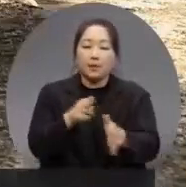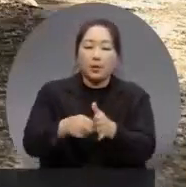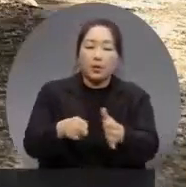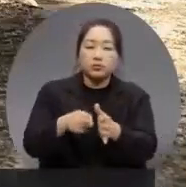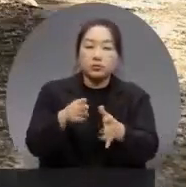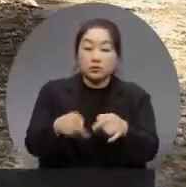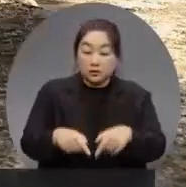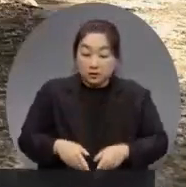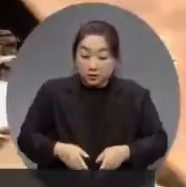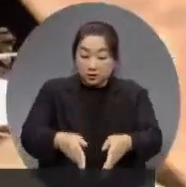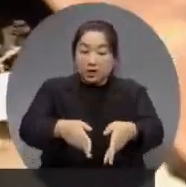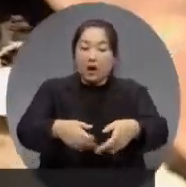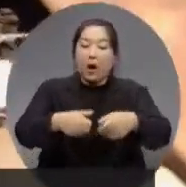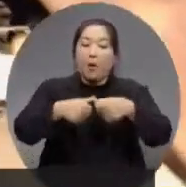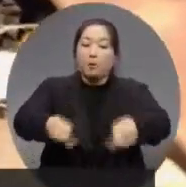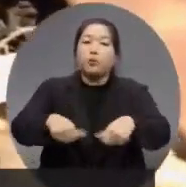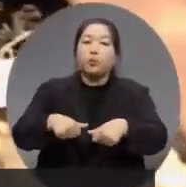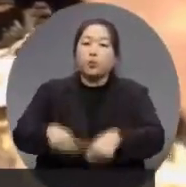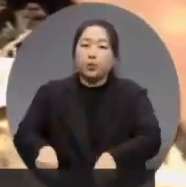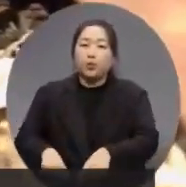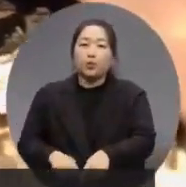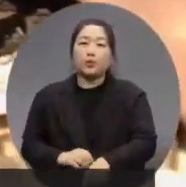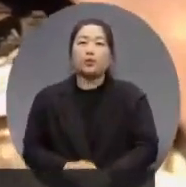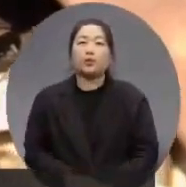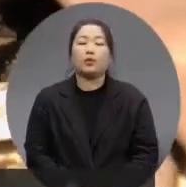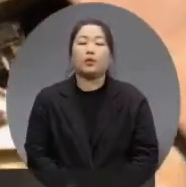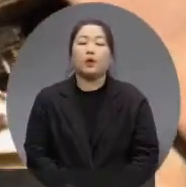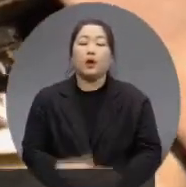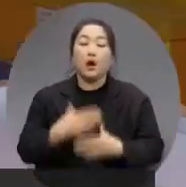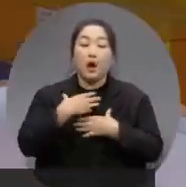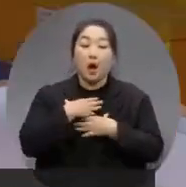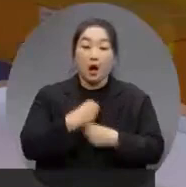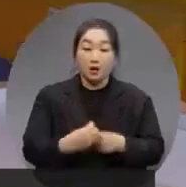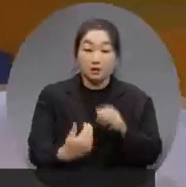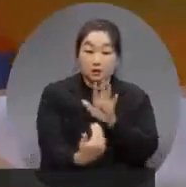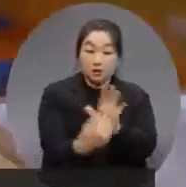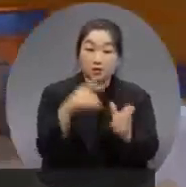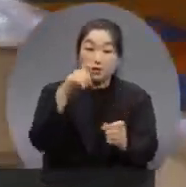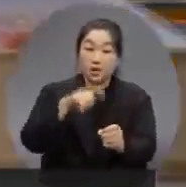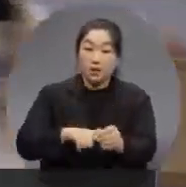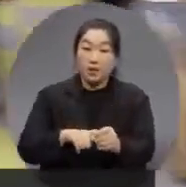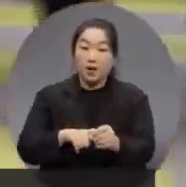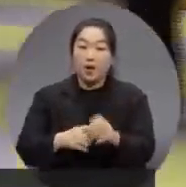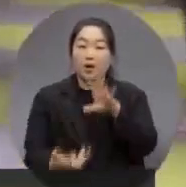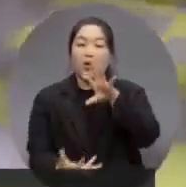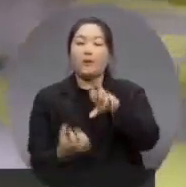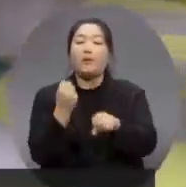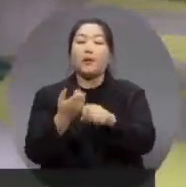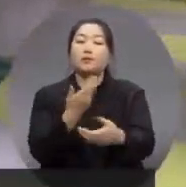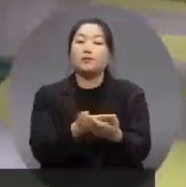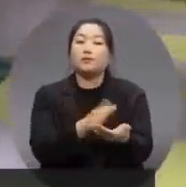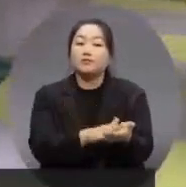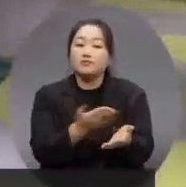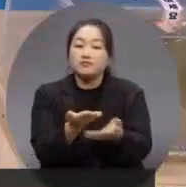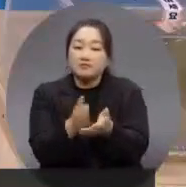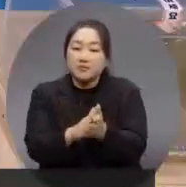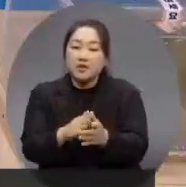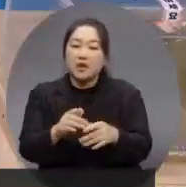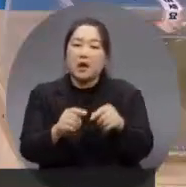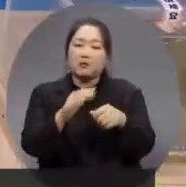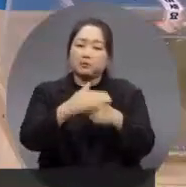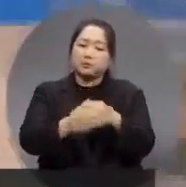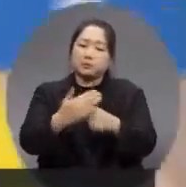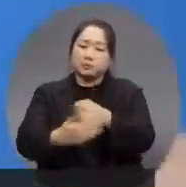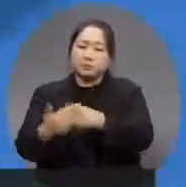철도는 곳곳이 파손됐습니다. 안전사고 예방을 위해 그때그때 수리한 청테이프나